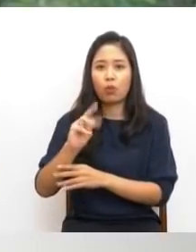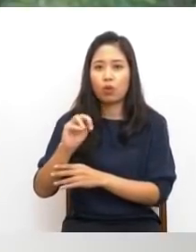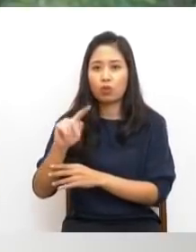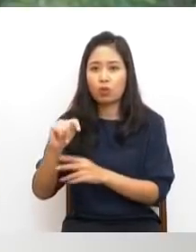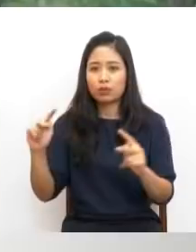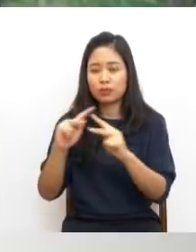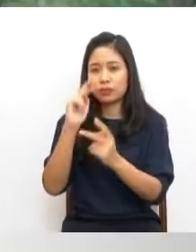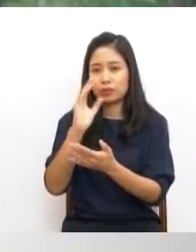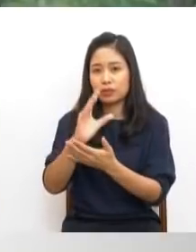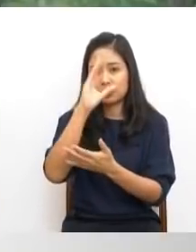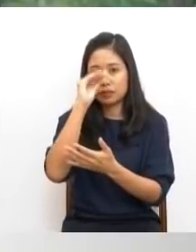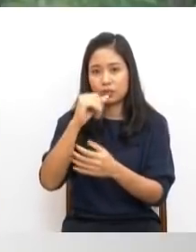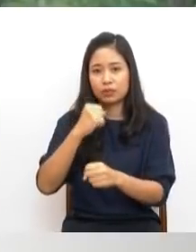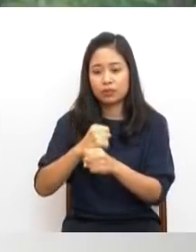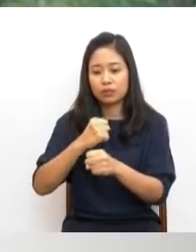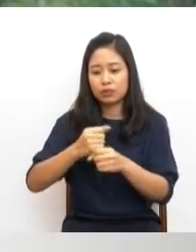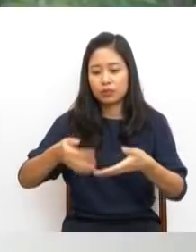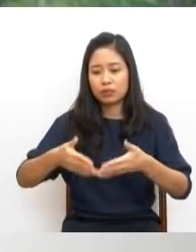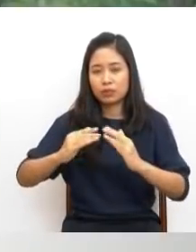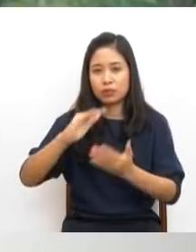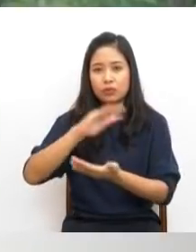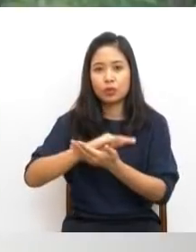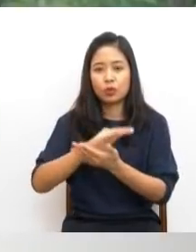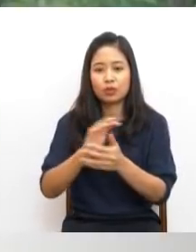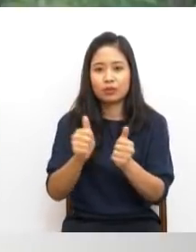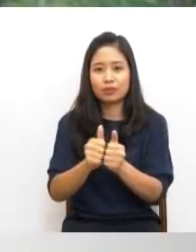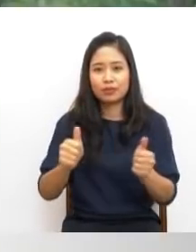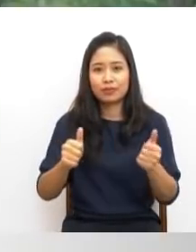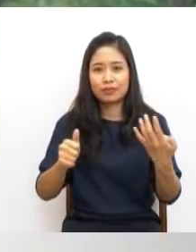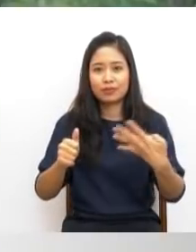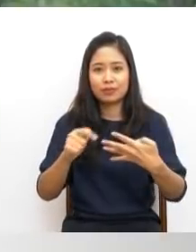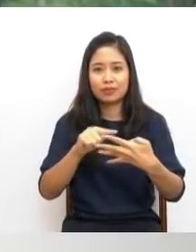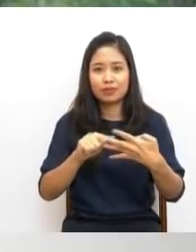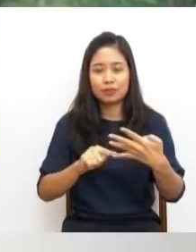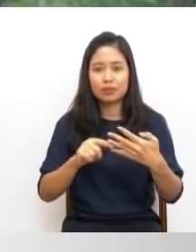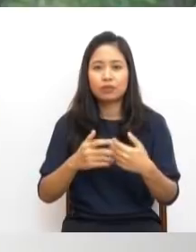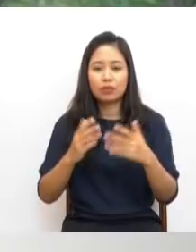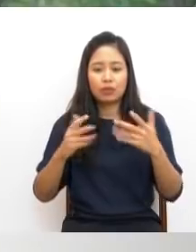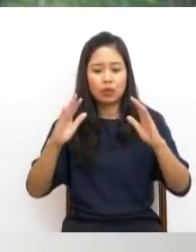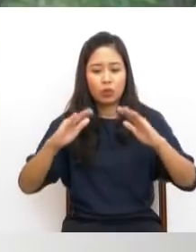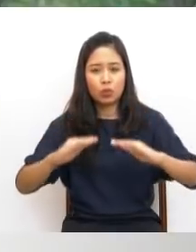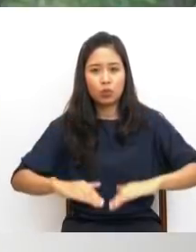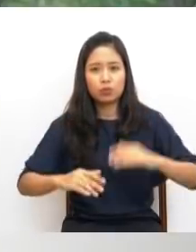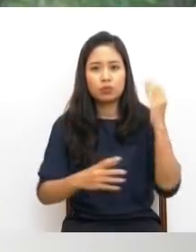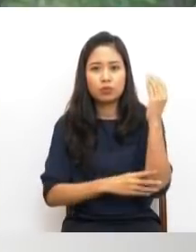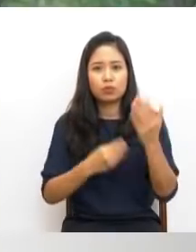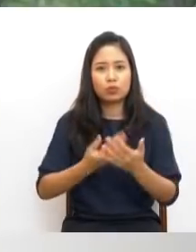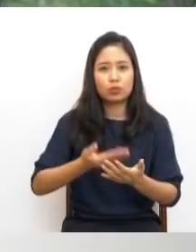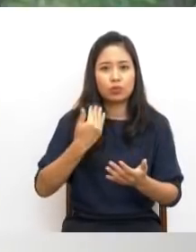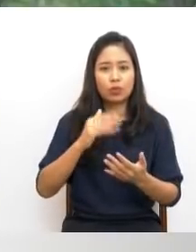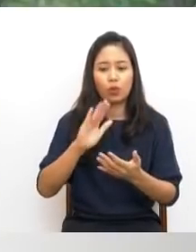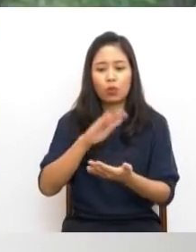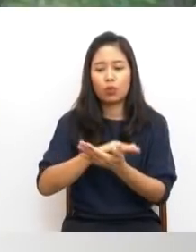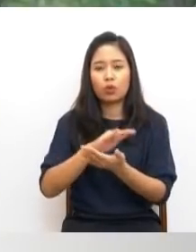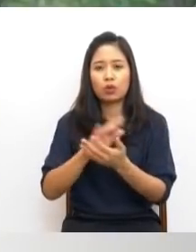าธิการนะคะในการสร้างโรงเรียนดี4มุมเมืองค่ะรวมไปถึงการหาวิธีการลดความเหลื่อมล้ำนะคะในการเป็นโรงเรียนคุณภาพประจำต